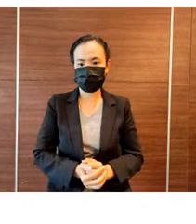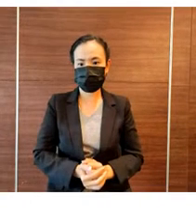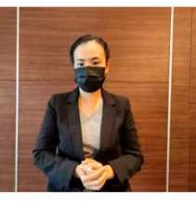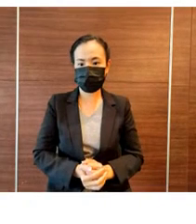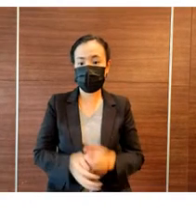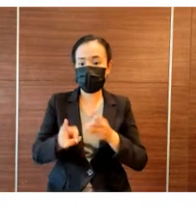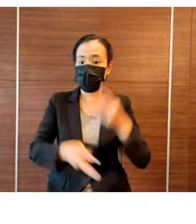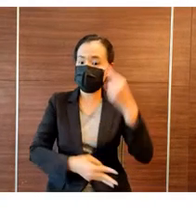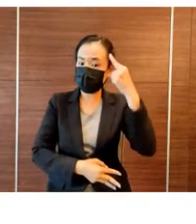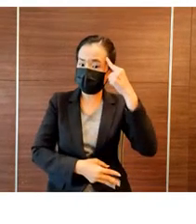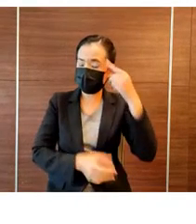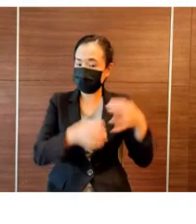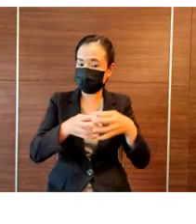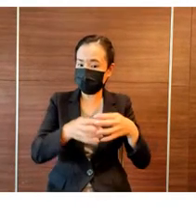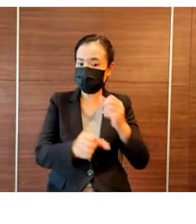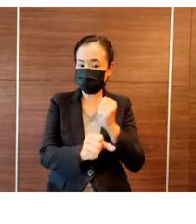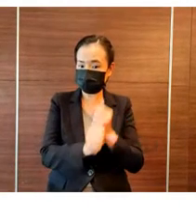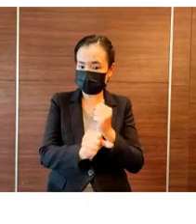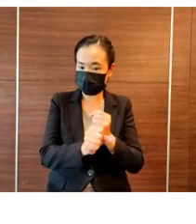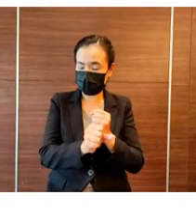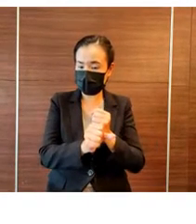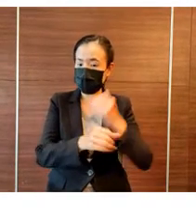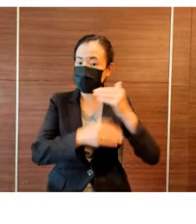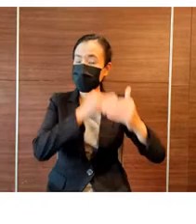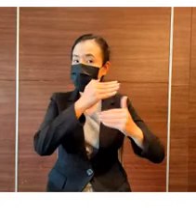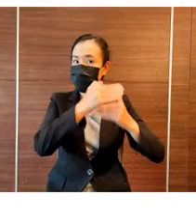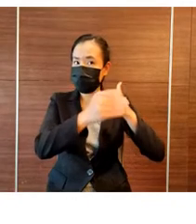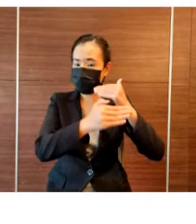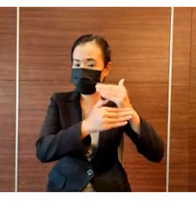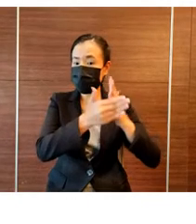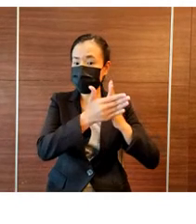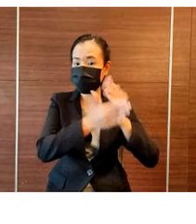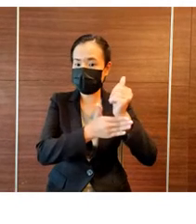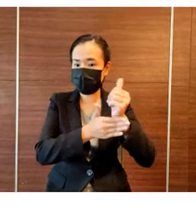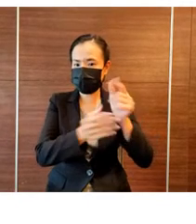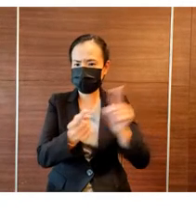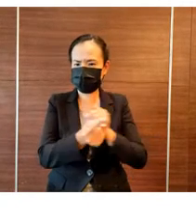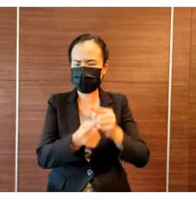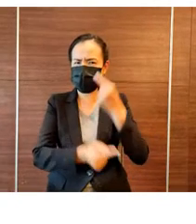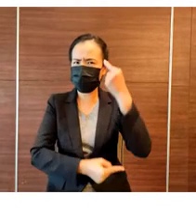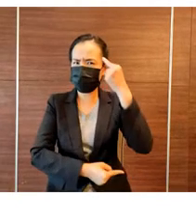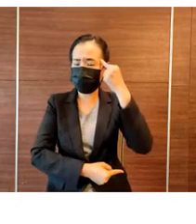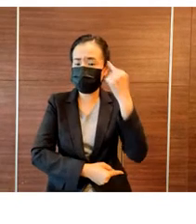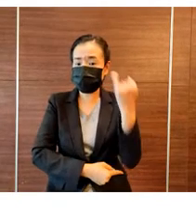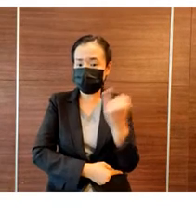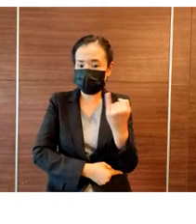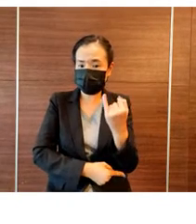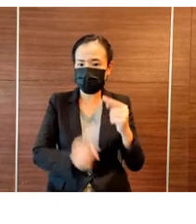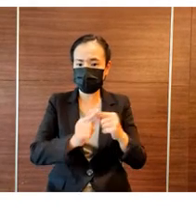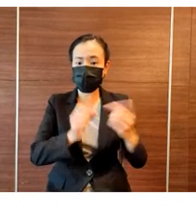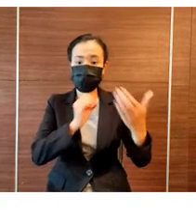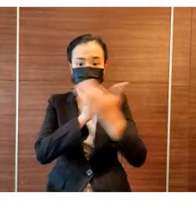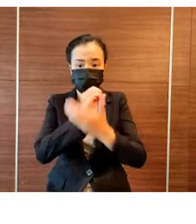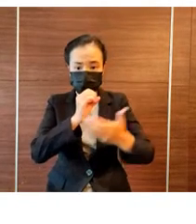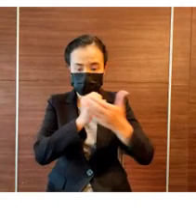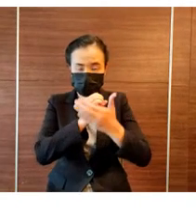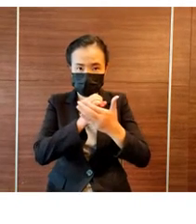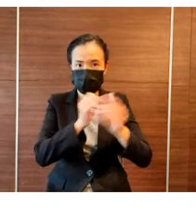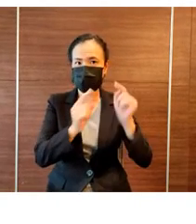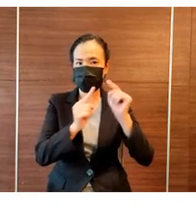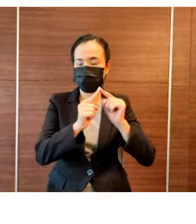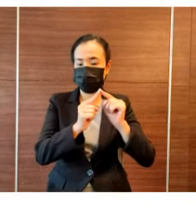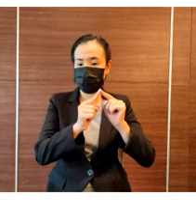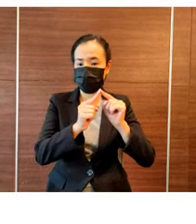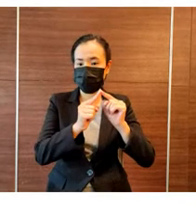พื่อนร่วมงานของทีมงานเพื่อให้ก้าวข้ามทัศนคติของสังคมที่มีต่อการใช้ยาหรือผู้ใช้ยาเนี่ยลงม